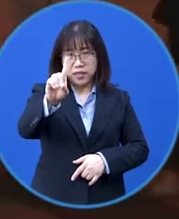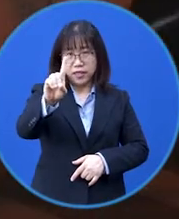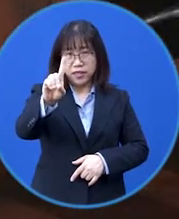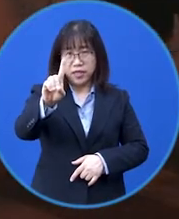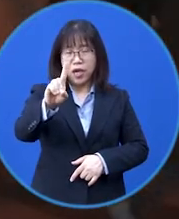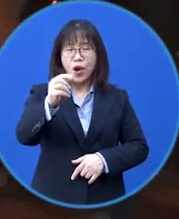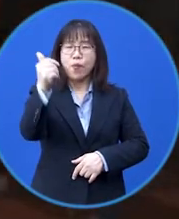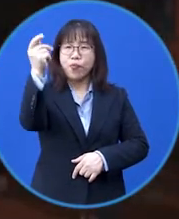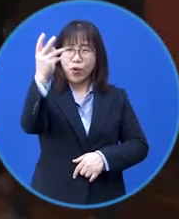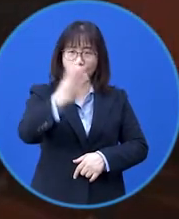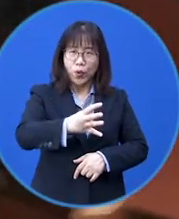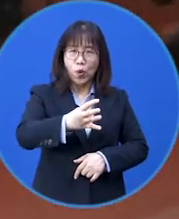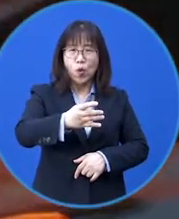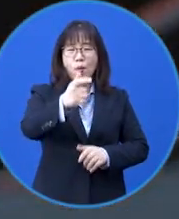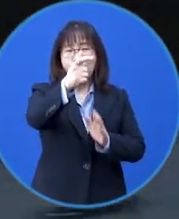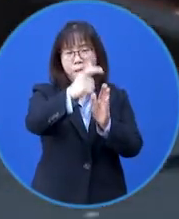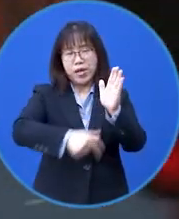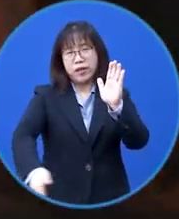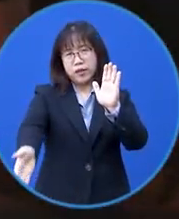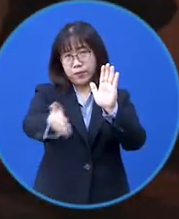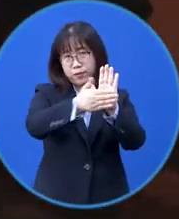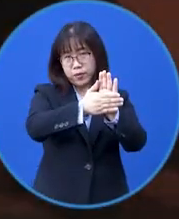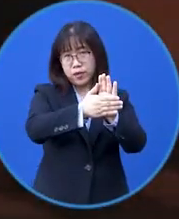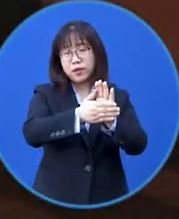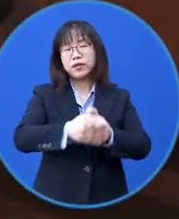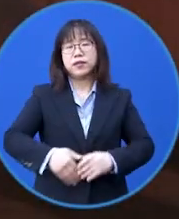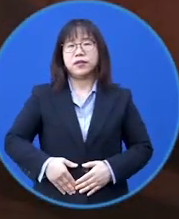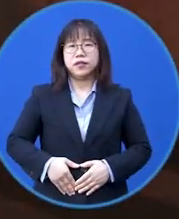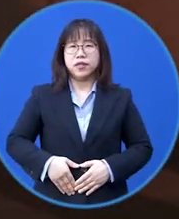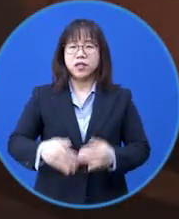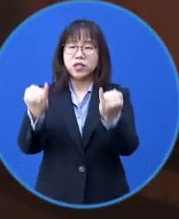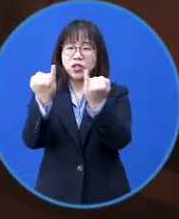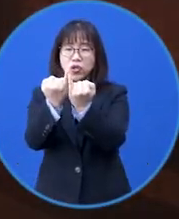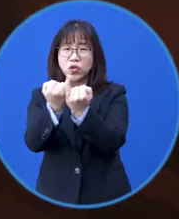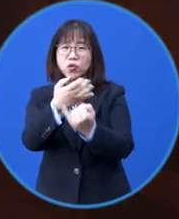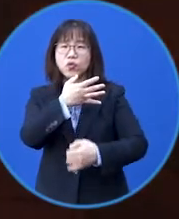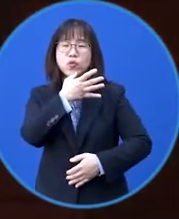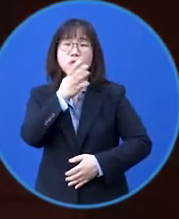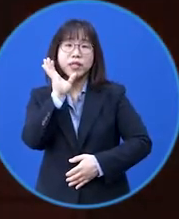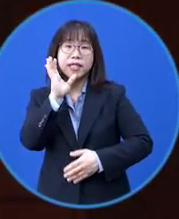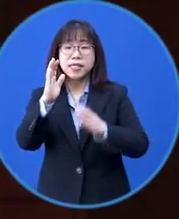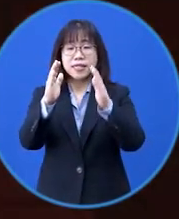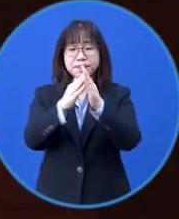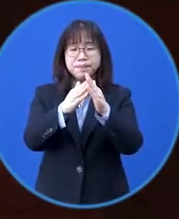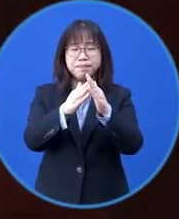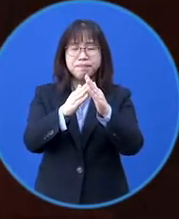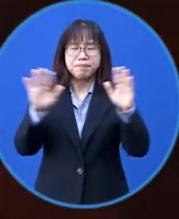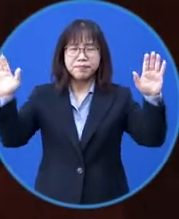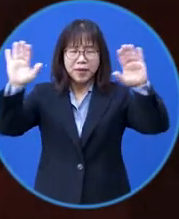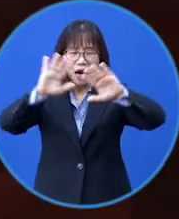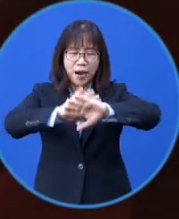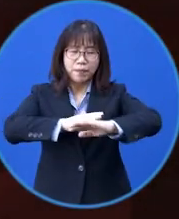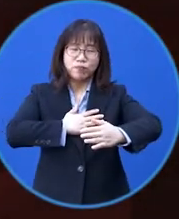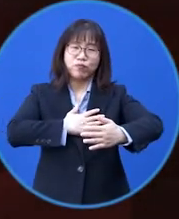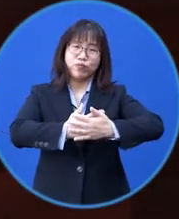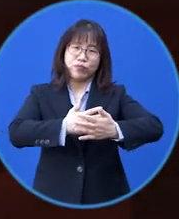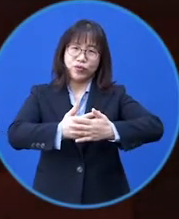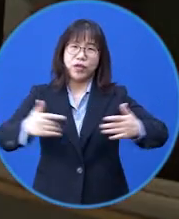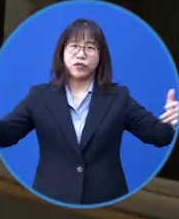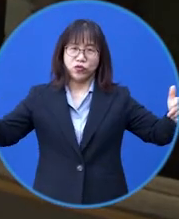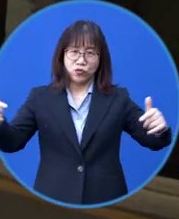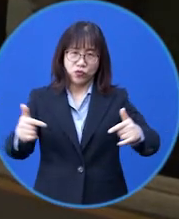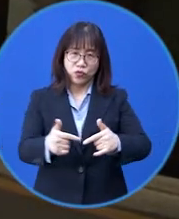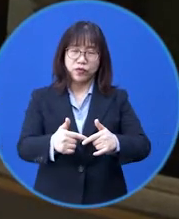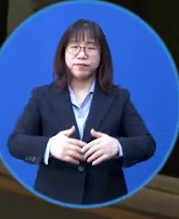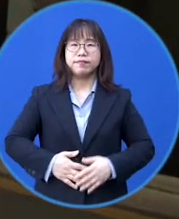LED 불빛이 밝아 눈에 잘 띄고 조명 효과가 뛰어나 여성과 노약자의 귀갓길 불안감을 해소해주는 효과도